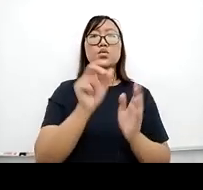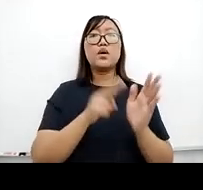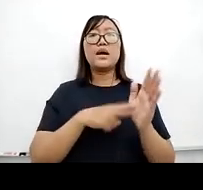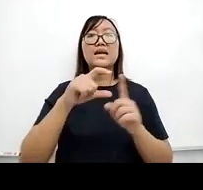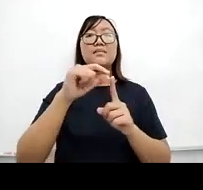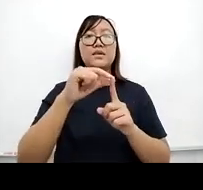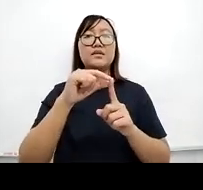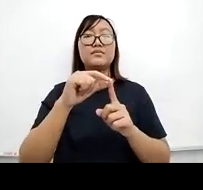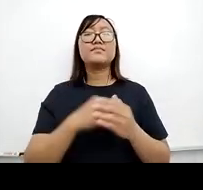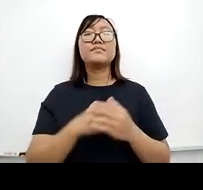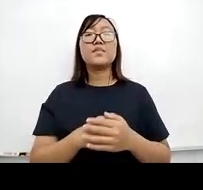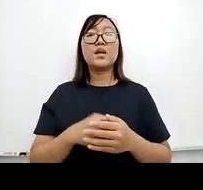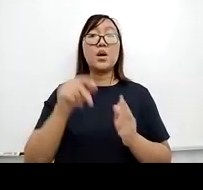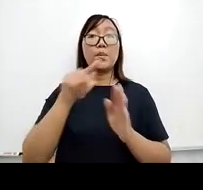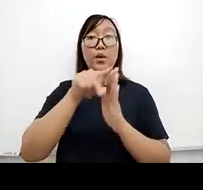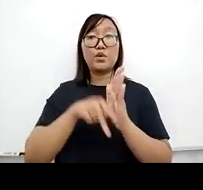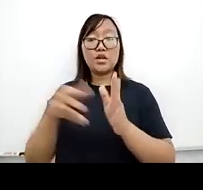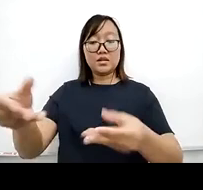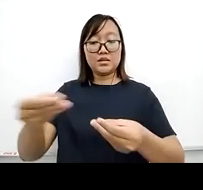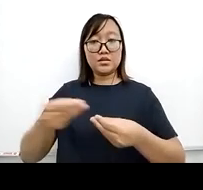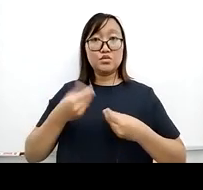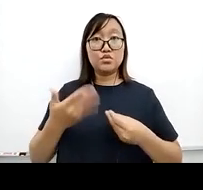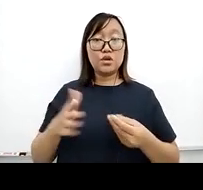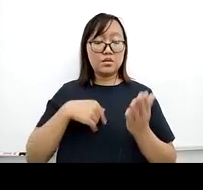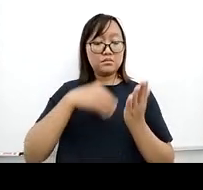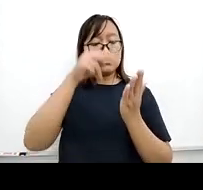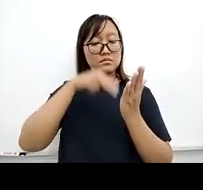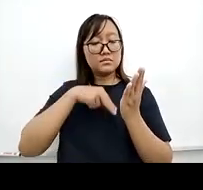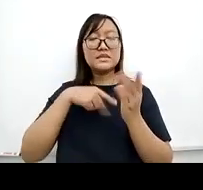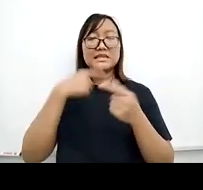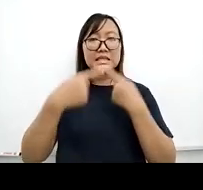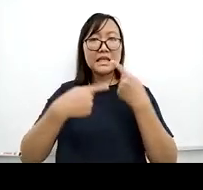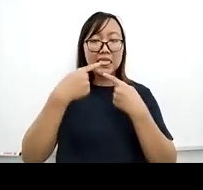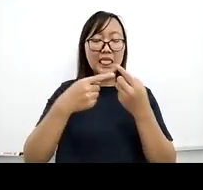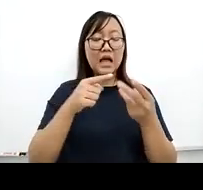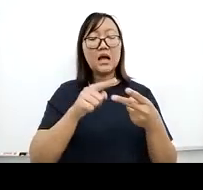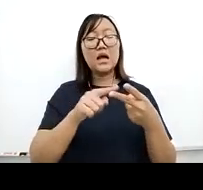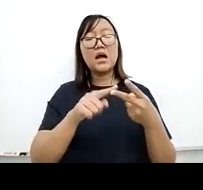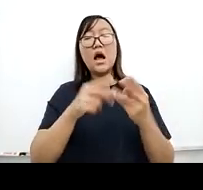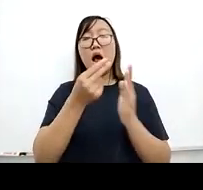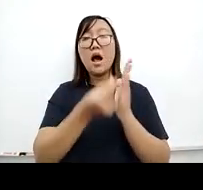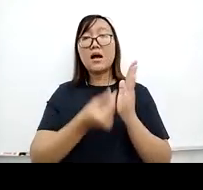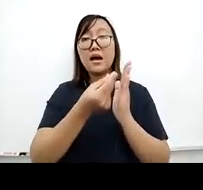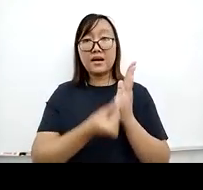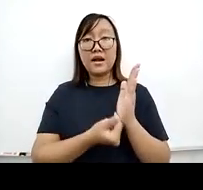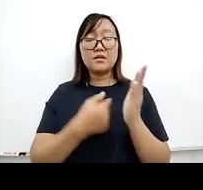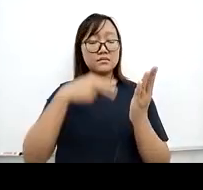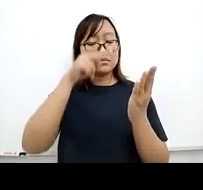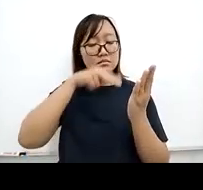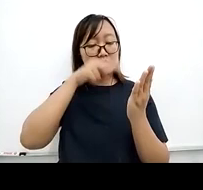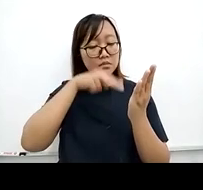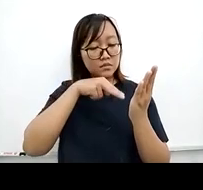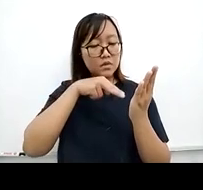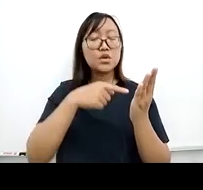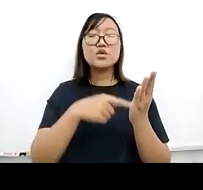akan mengkaji proposal baik dari sisi narasi dan anggaran kemudian menelusuri latar belakang